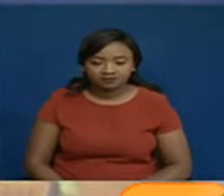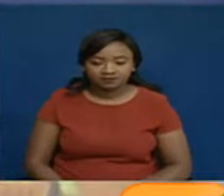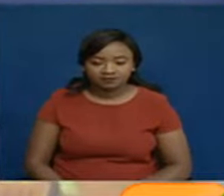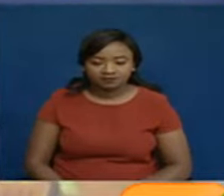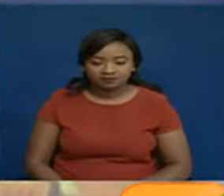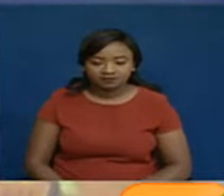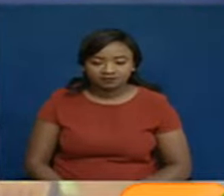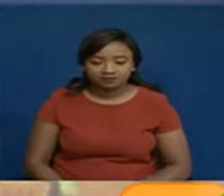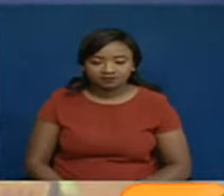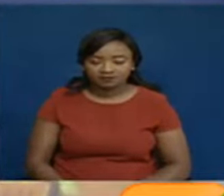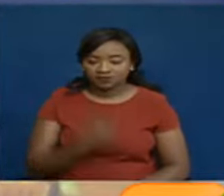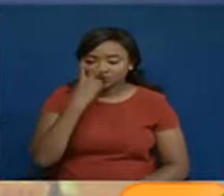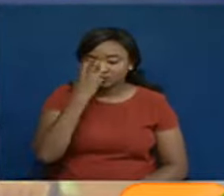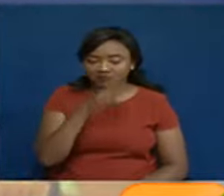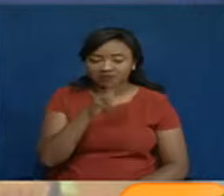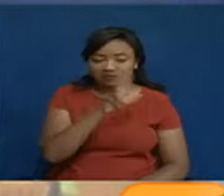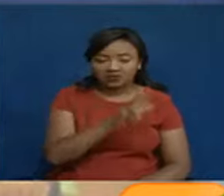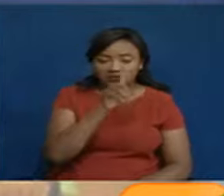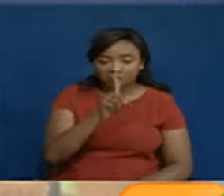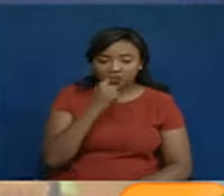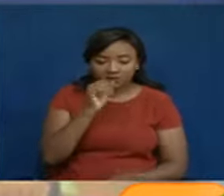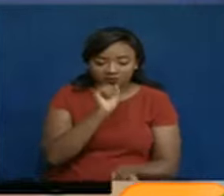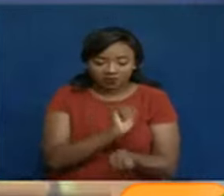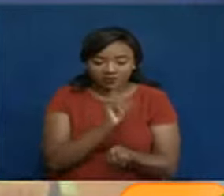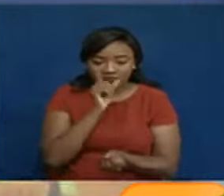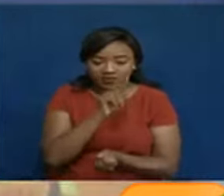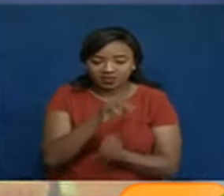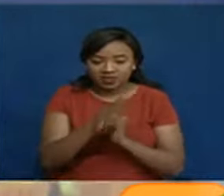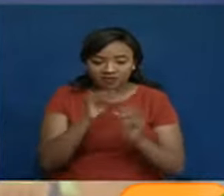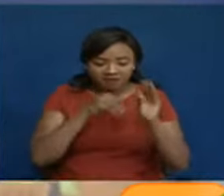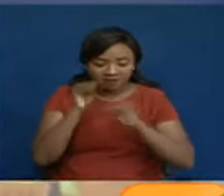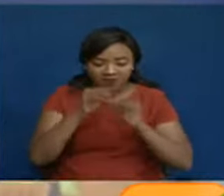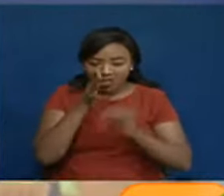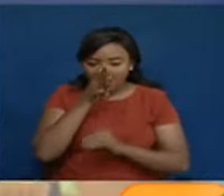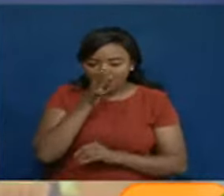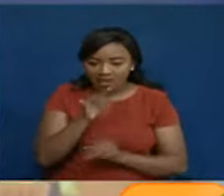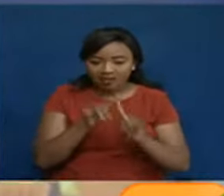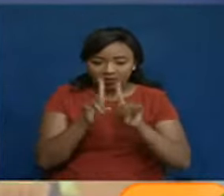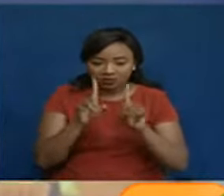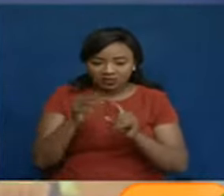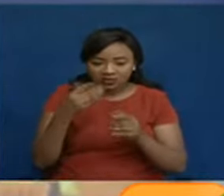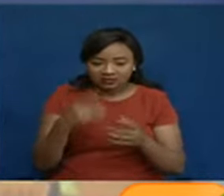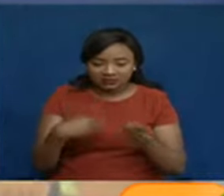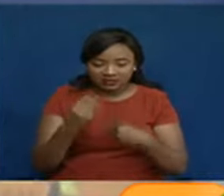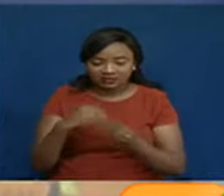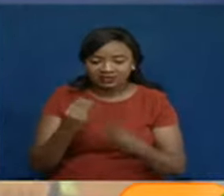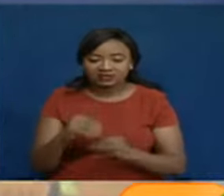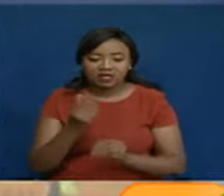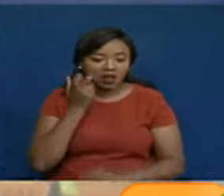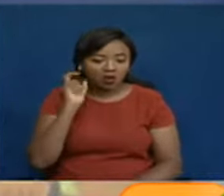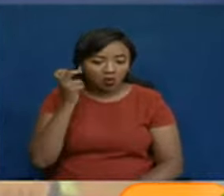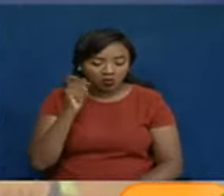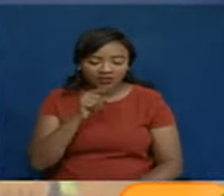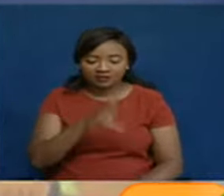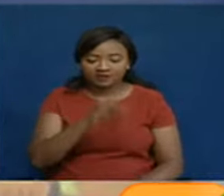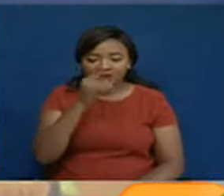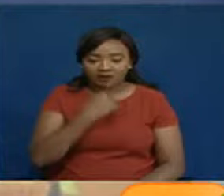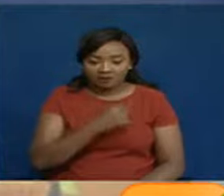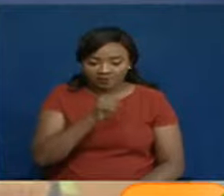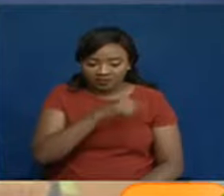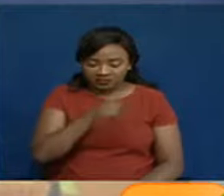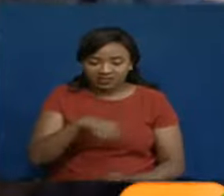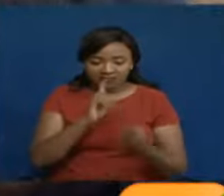Washukiwa 31 waliokamatwa Jumanne kuhusiana na ulaghai wa dhahabu wamefikishwa mahakamani na kukabiliwa na mashtaka kadhaa. Shtaka la kwanza